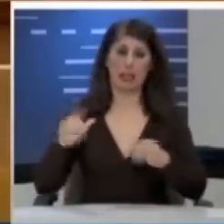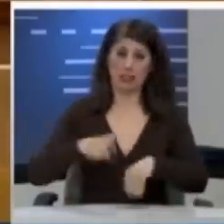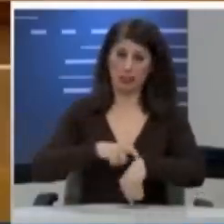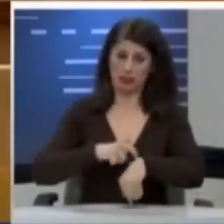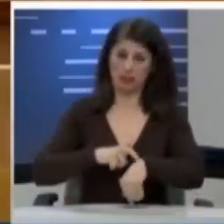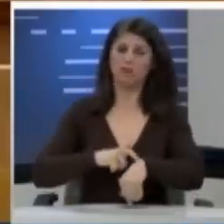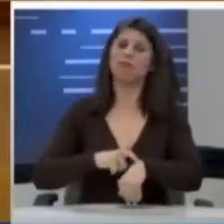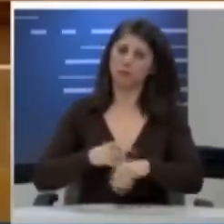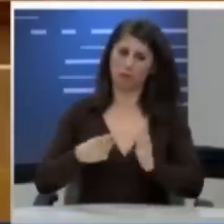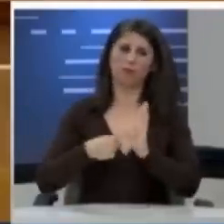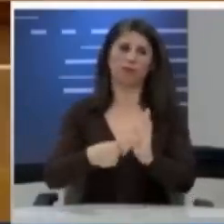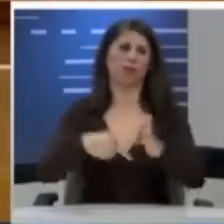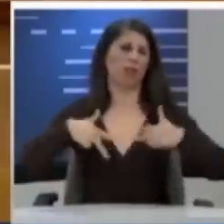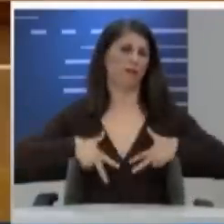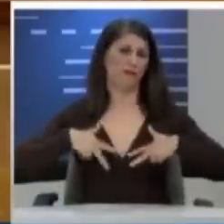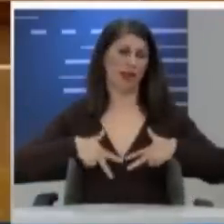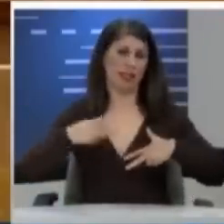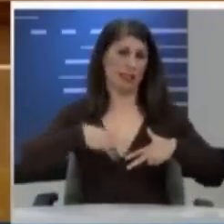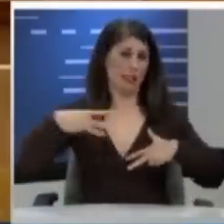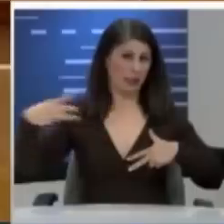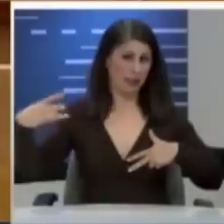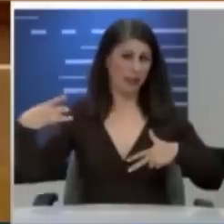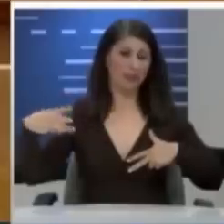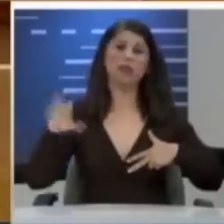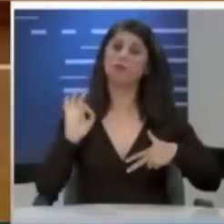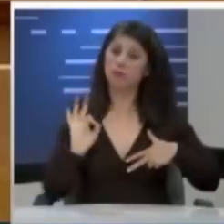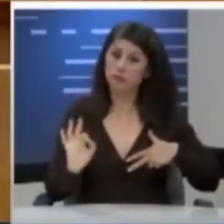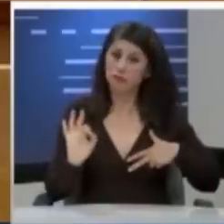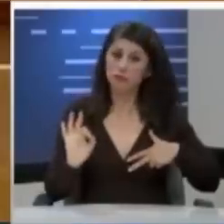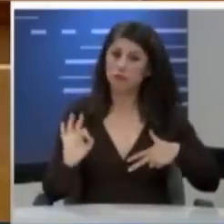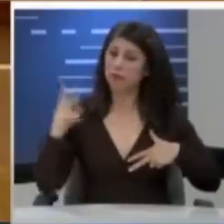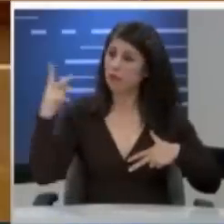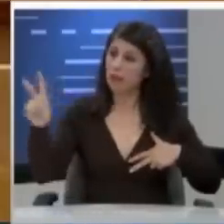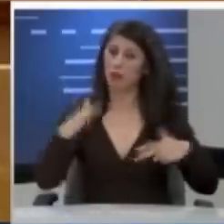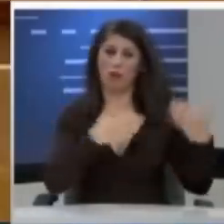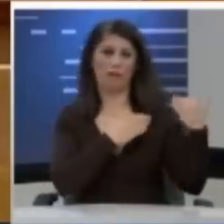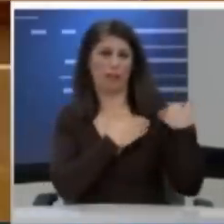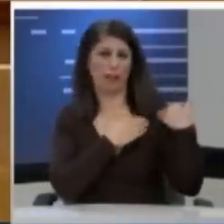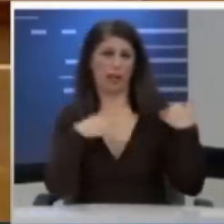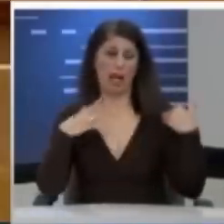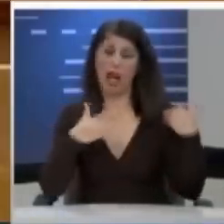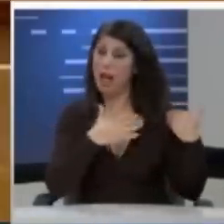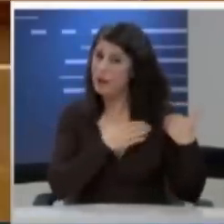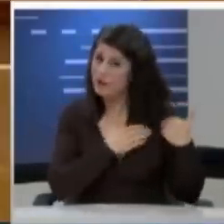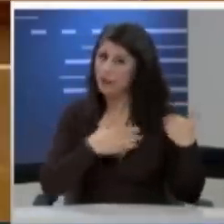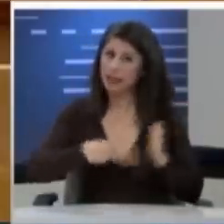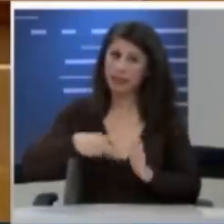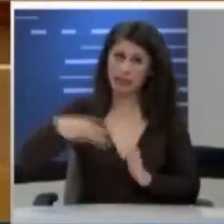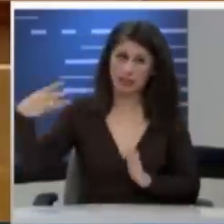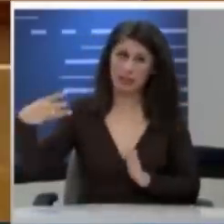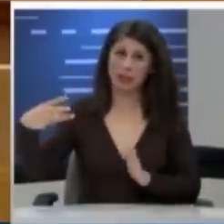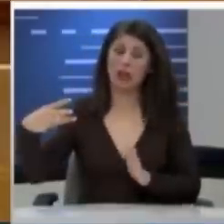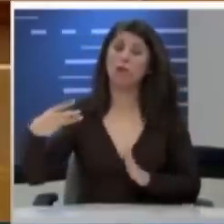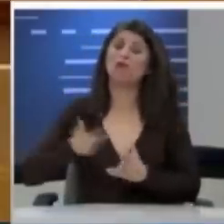πρόβαλε και η κυβέρνηση του ΣΥΡΙΖΑ. Και μάλιστα η δική του ευθύνη, η ευθύνη του ΣΥΡΙΖΑ, είναι